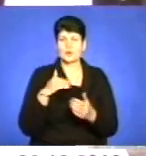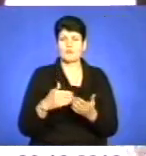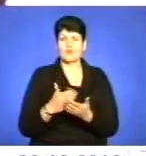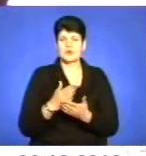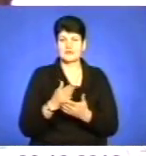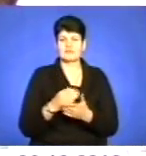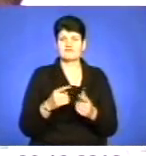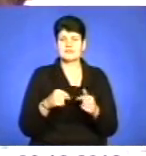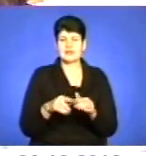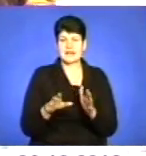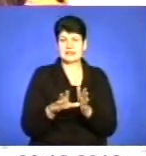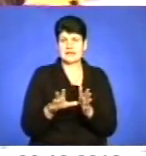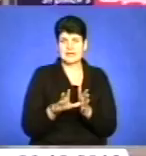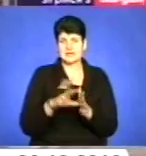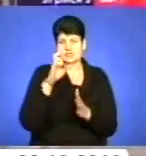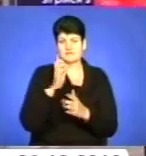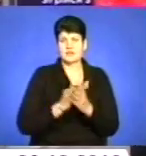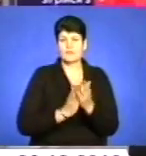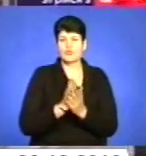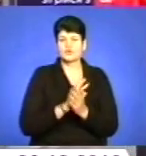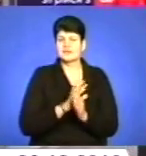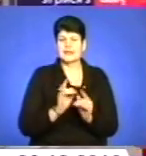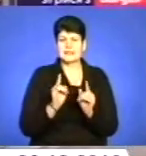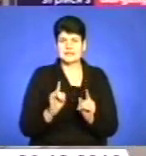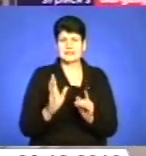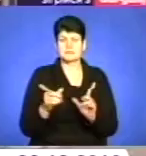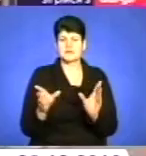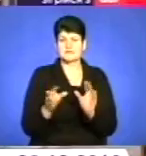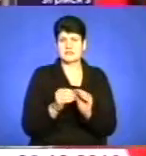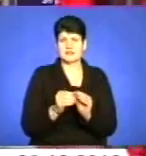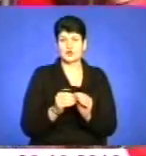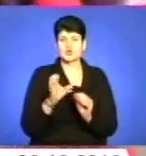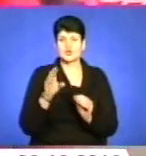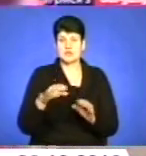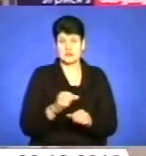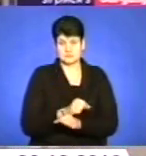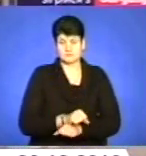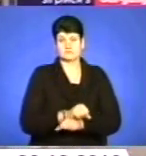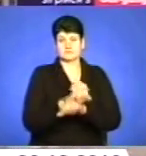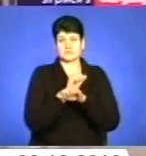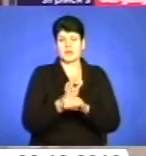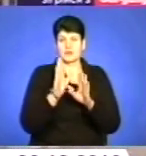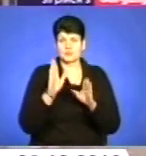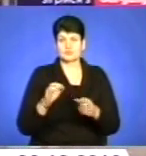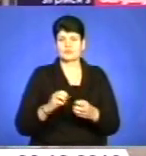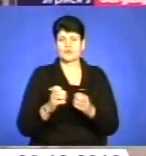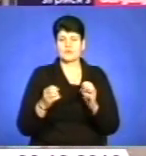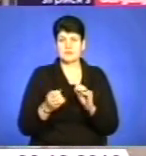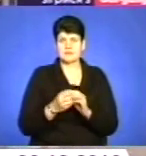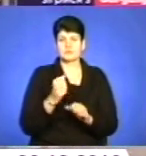сфері енергетики та комунальних послуг не лише призведе до соціального вибуху, а й поставить під загрозу